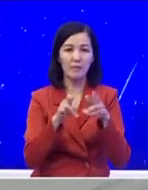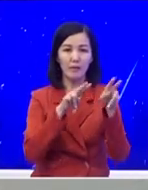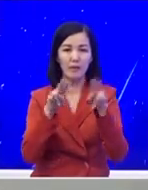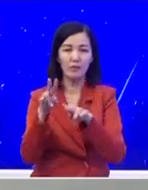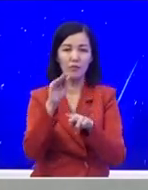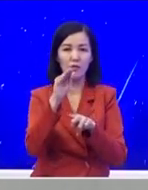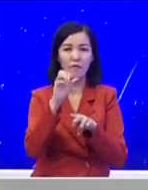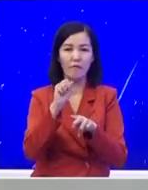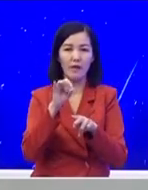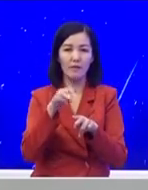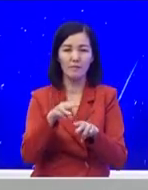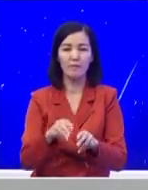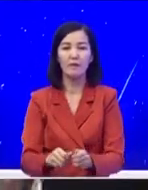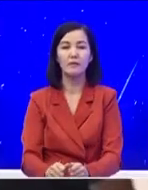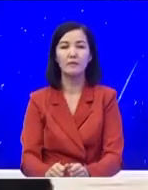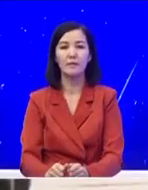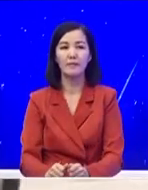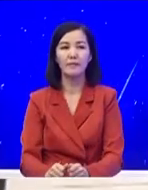фарм.